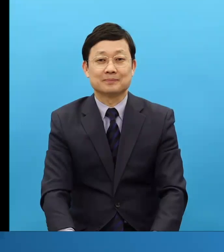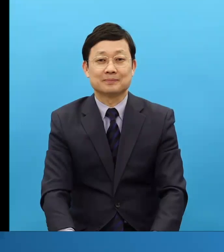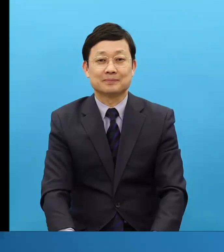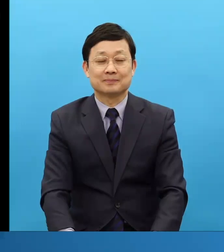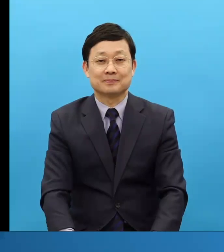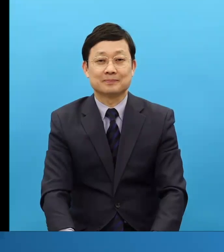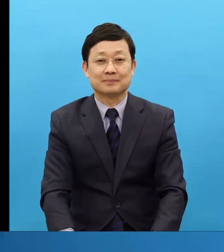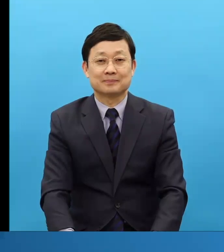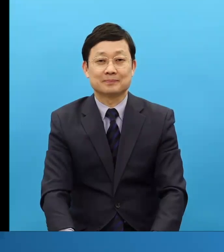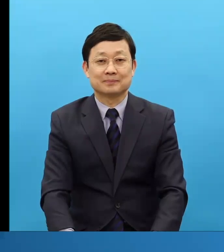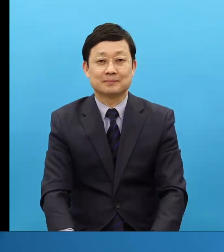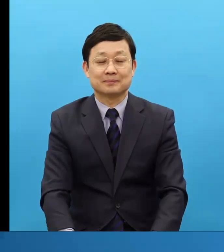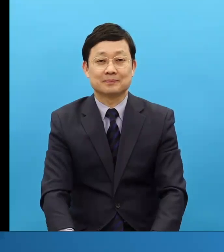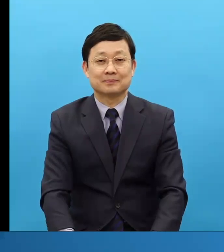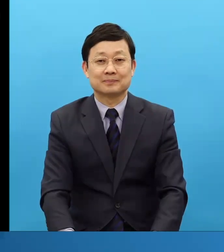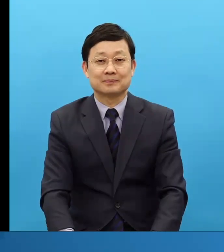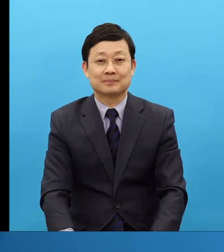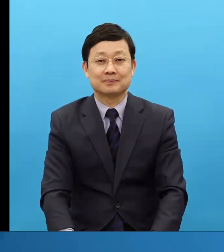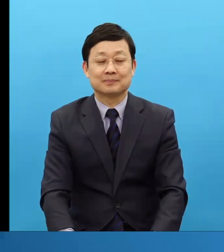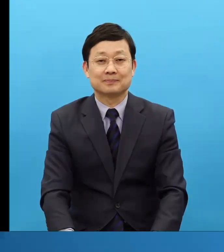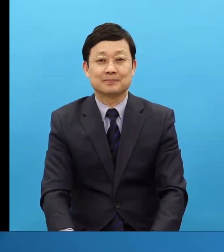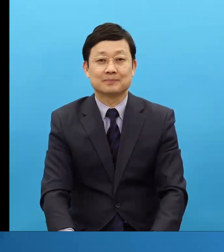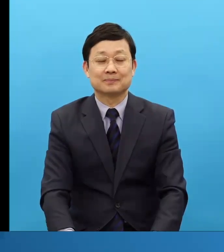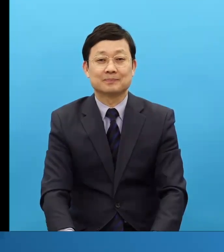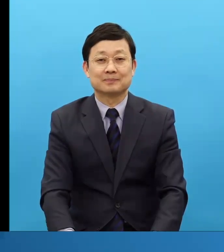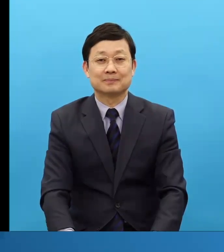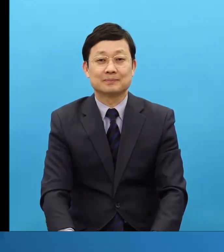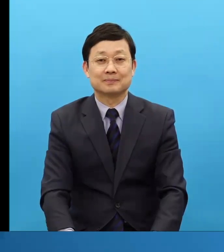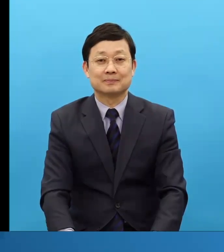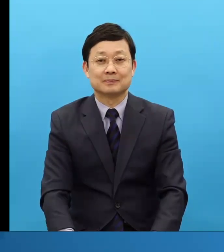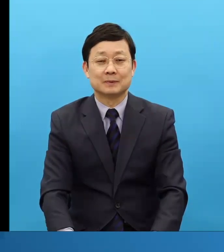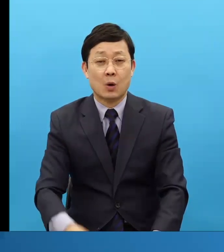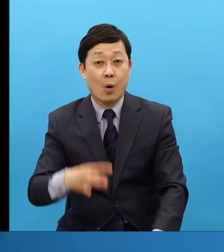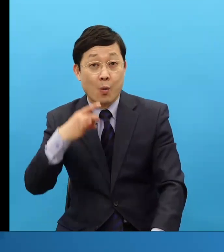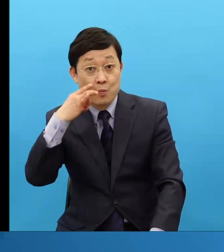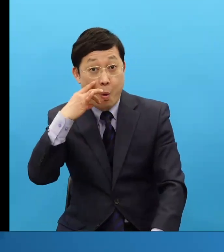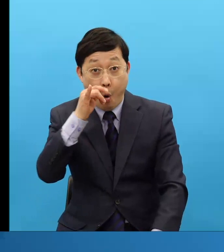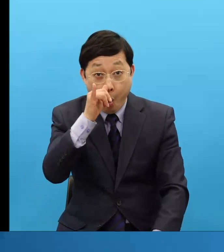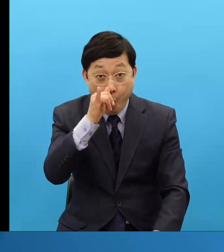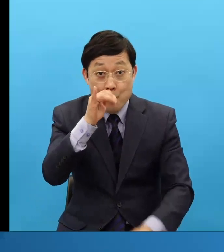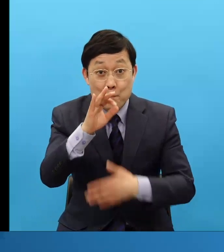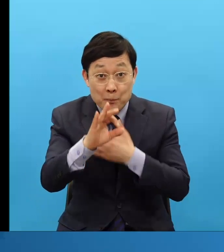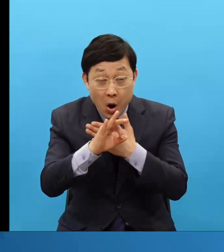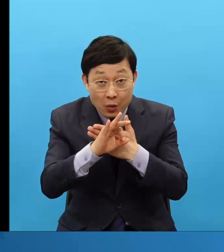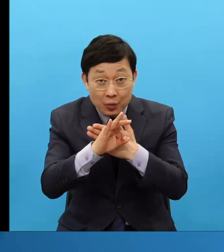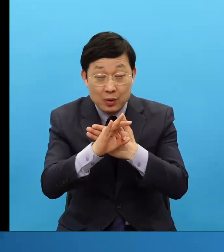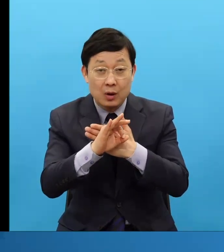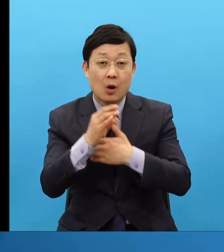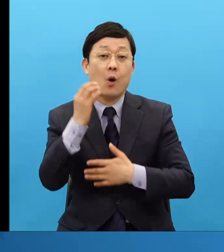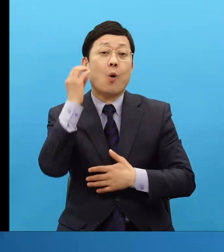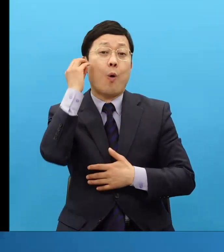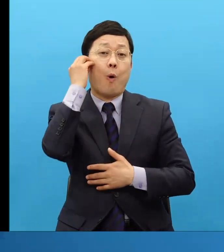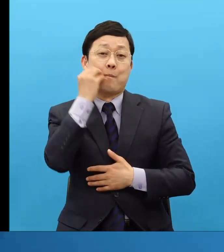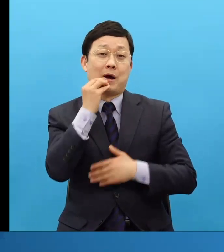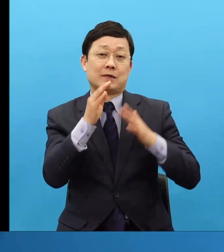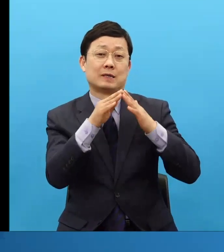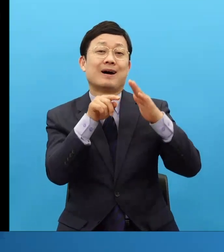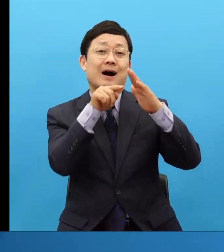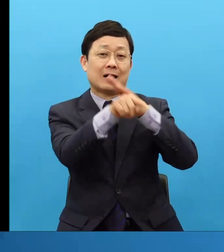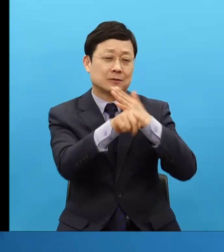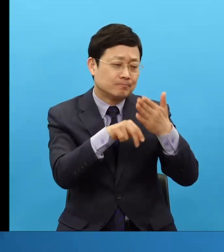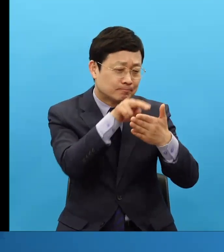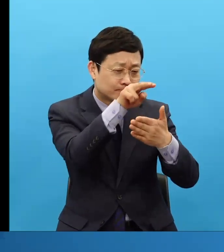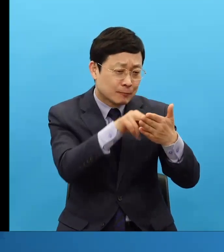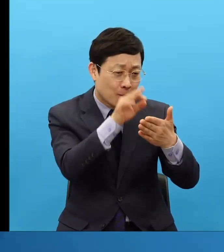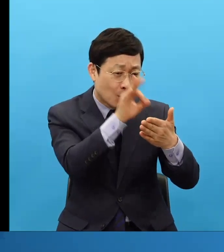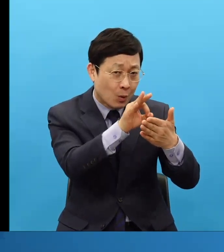deliver them to the headquarters by May 10th. 궁금한 점이 있으시면 중대원 홈페이지를 참고하시거나 문의처로